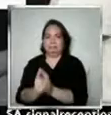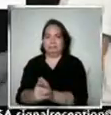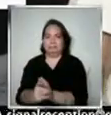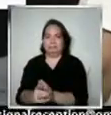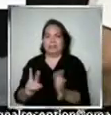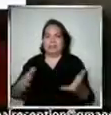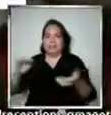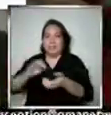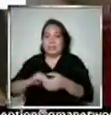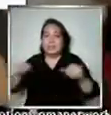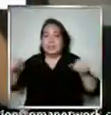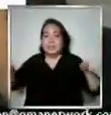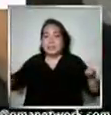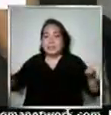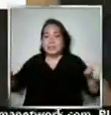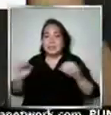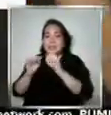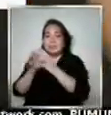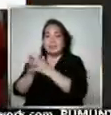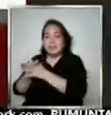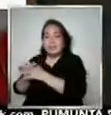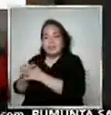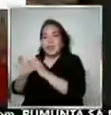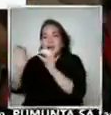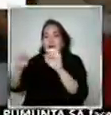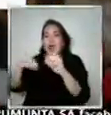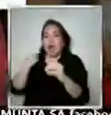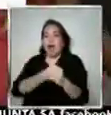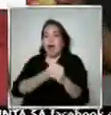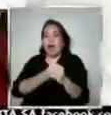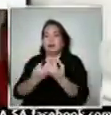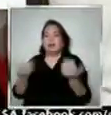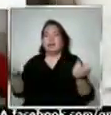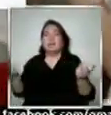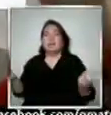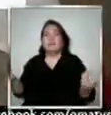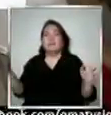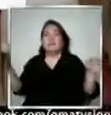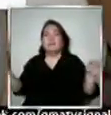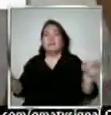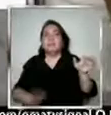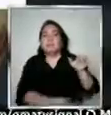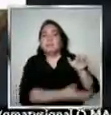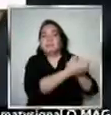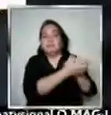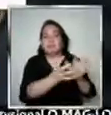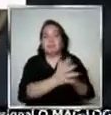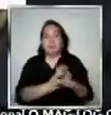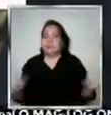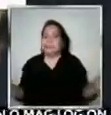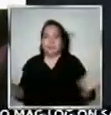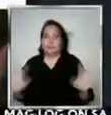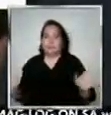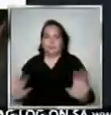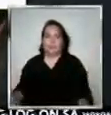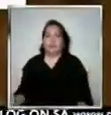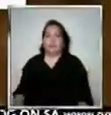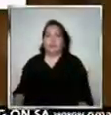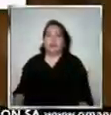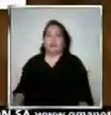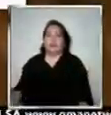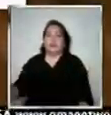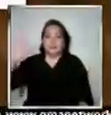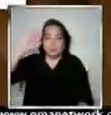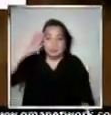ng Ama Namin. Bawal din ang pagbeso o handshake sa pagpapalitan ng sign of peace. Sa Holy Communion naman,